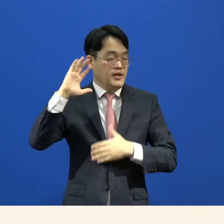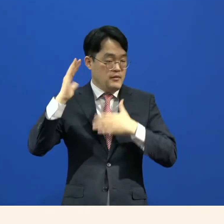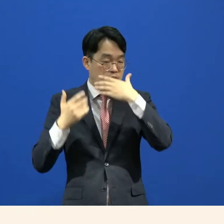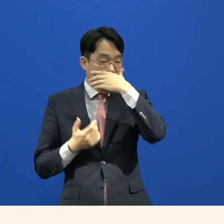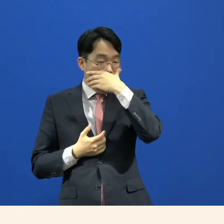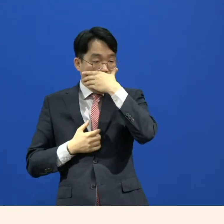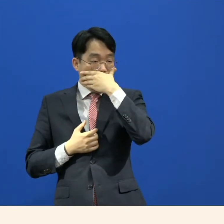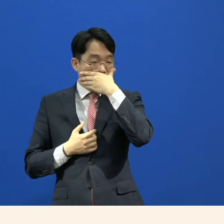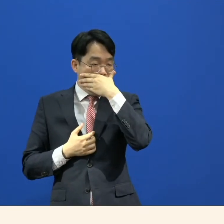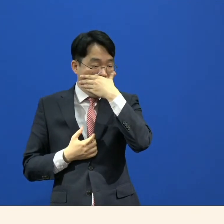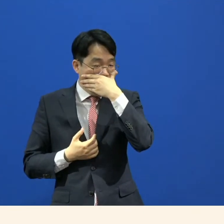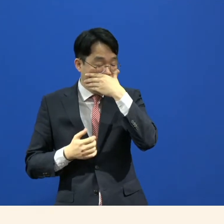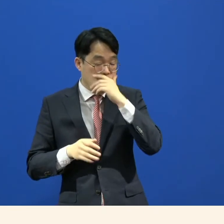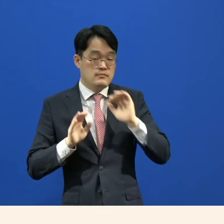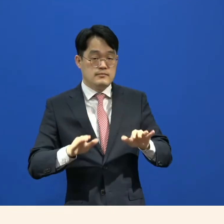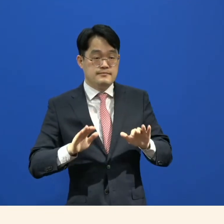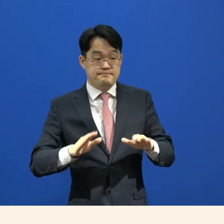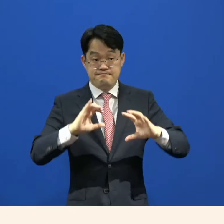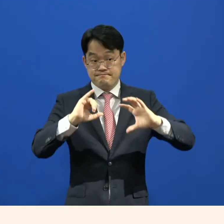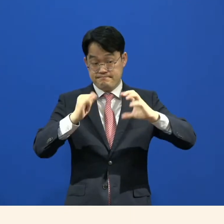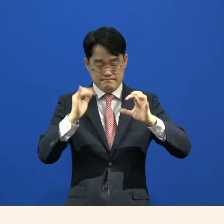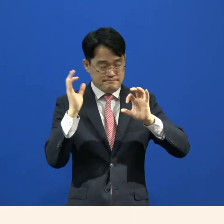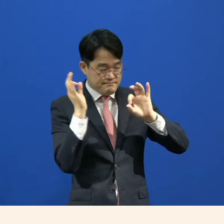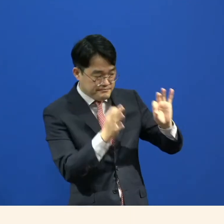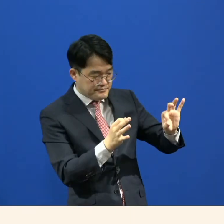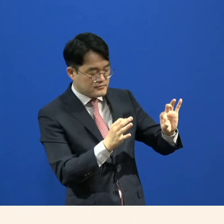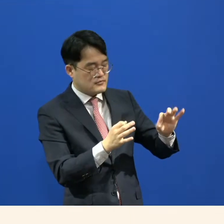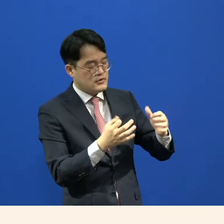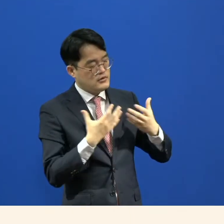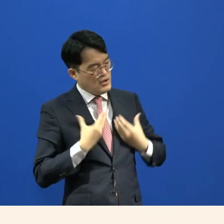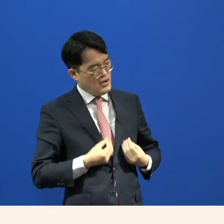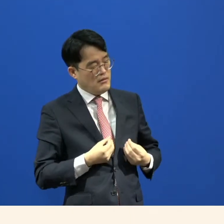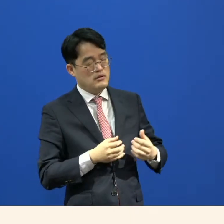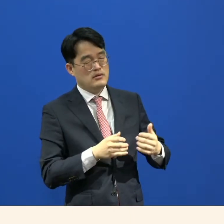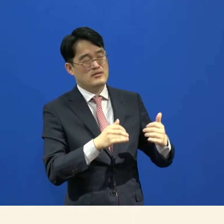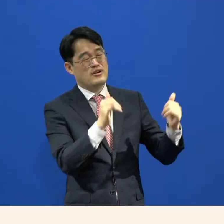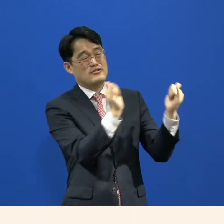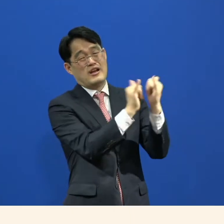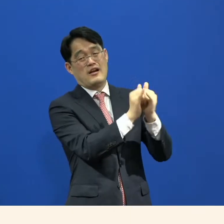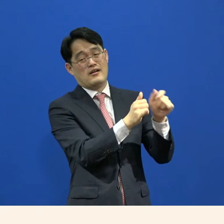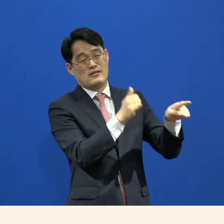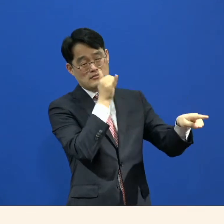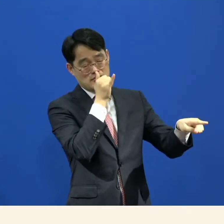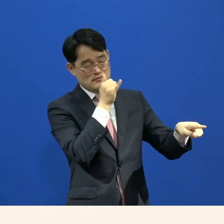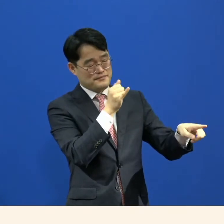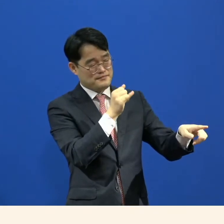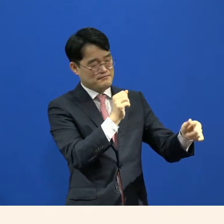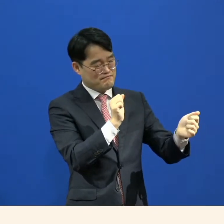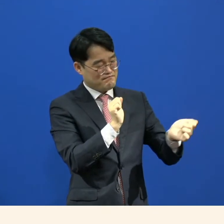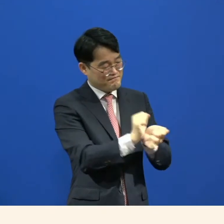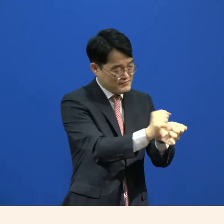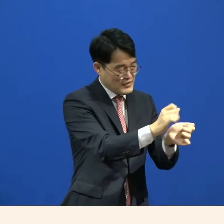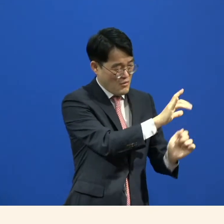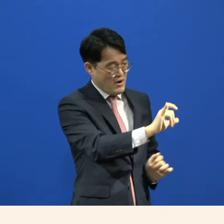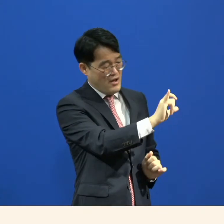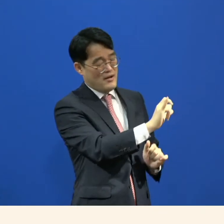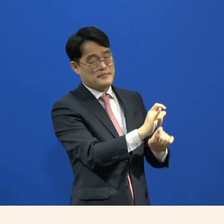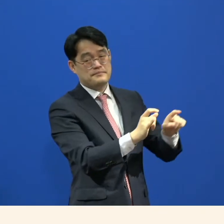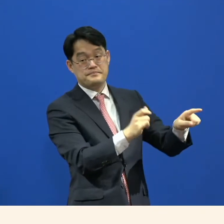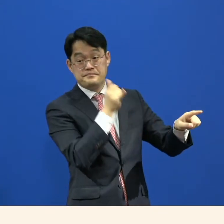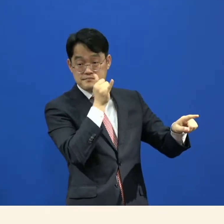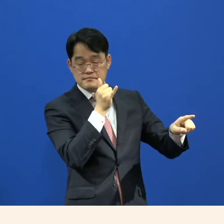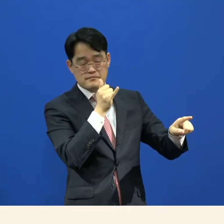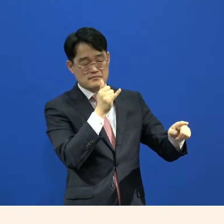여러분, 오늘날 세상을 바라보면 절망적인 모습들이 많습니다. 전쟁이 일어나고 전염병이 이렇게 창궐하고 세상을 보면